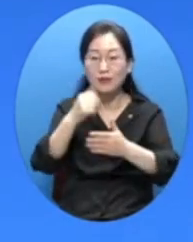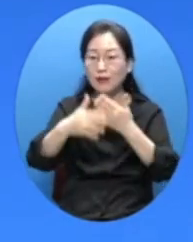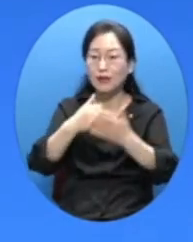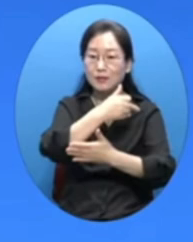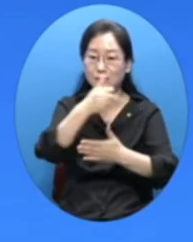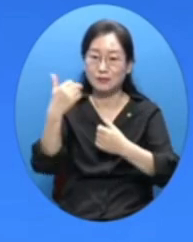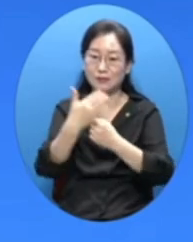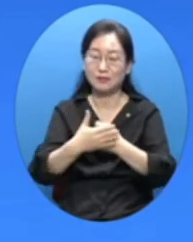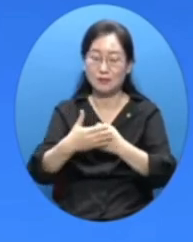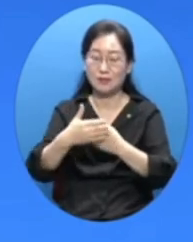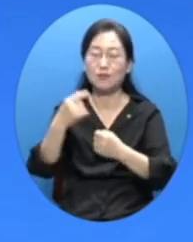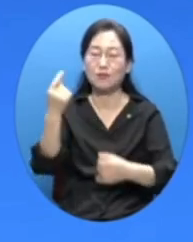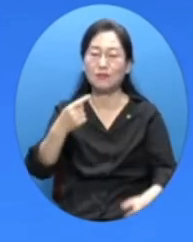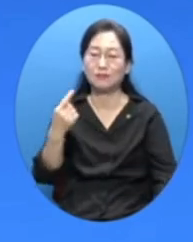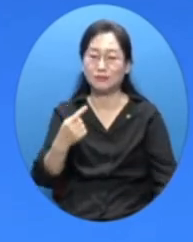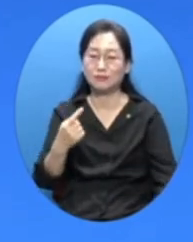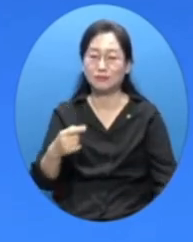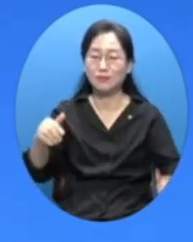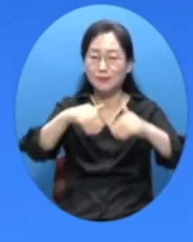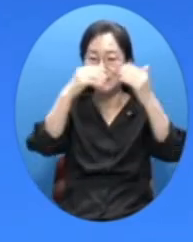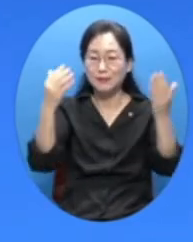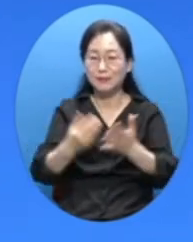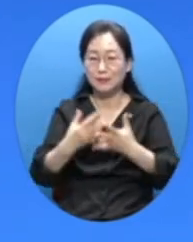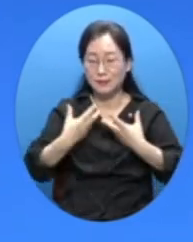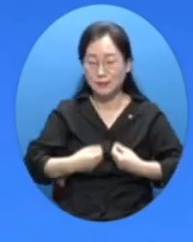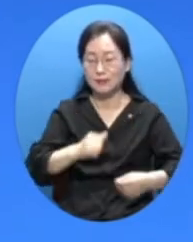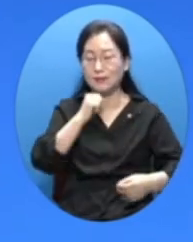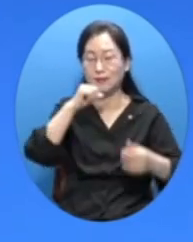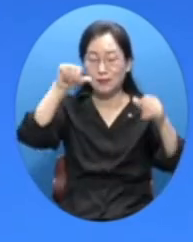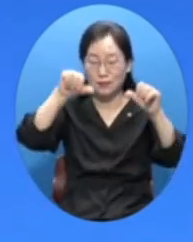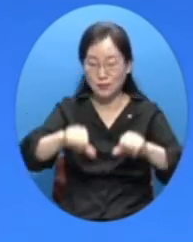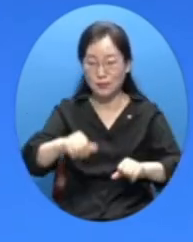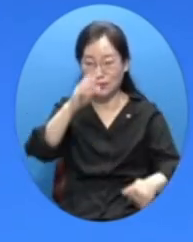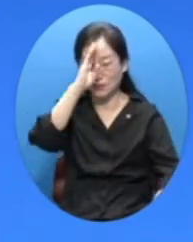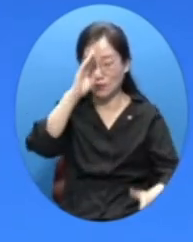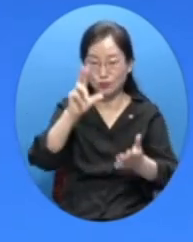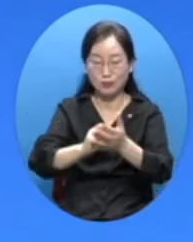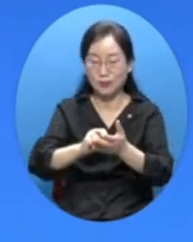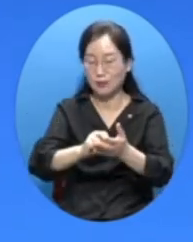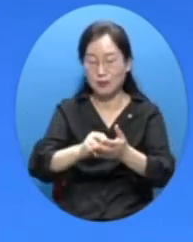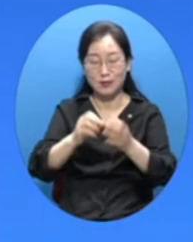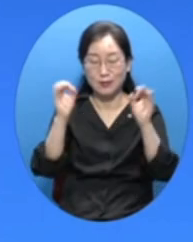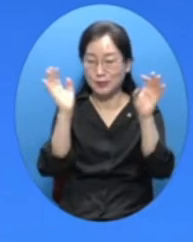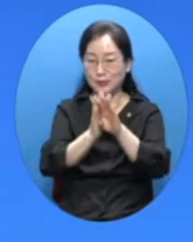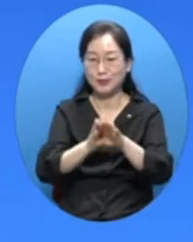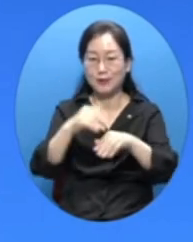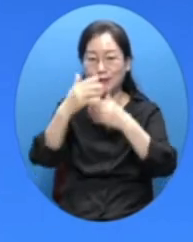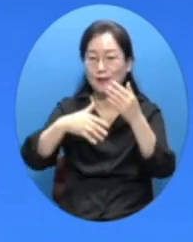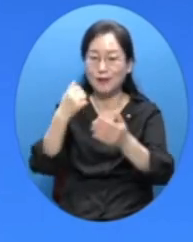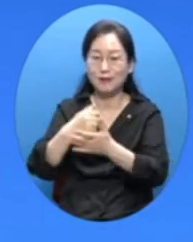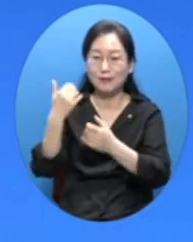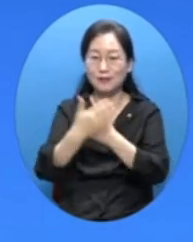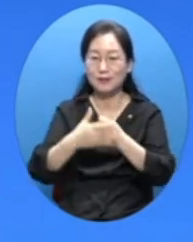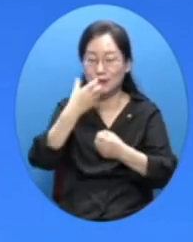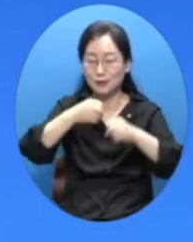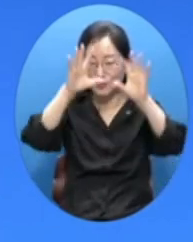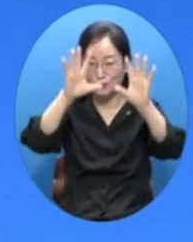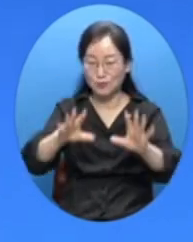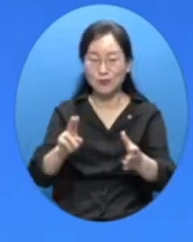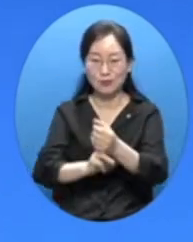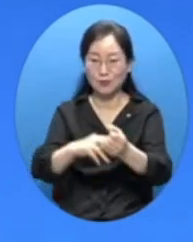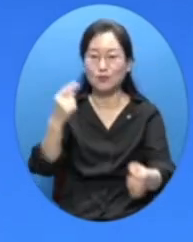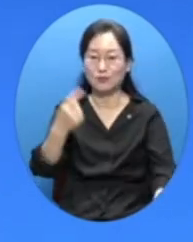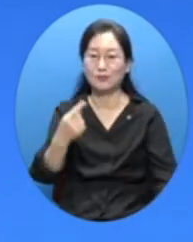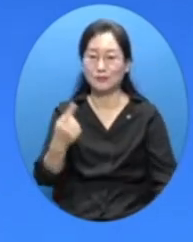은혜가 임해서 모든 절망, 가난, 저주, 질병, 문제가 떠나가고 하나님의 은혜와 축복과 기적이 임할 것입니다.